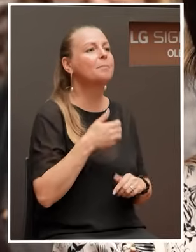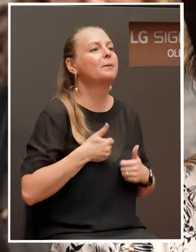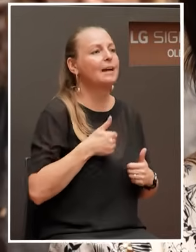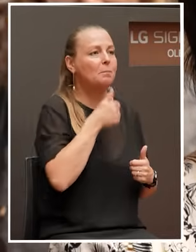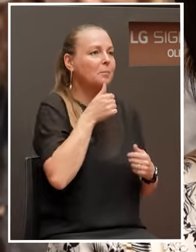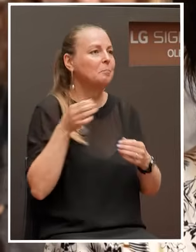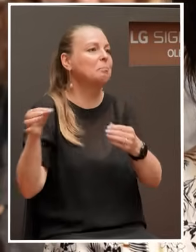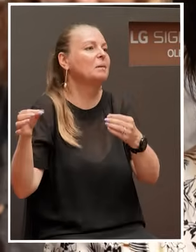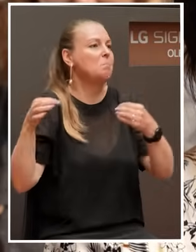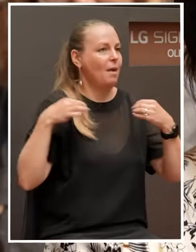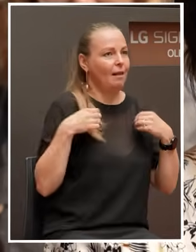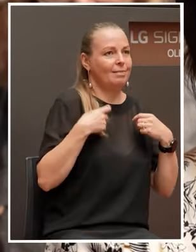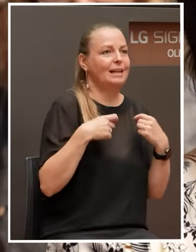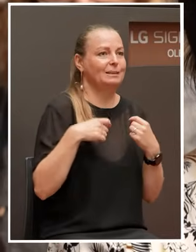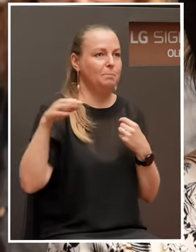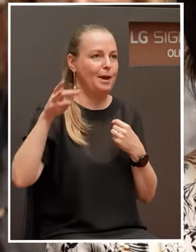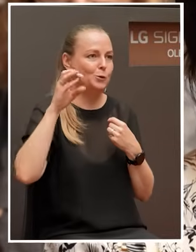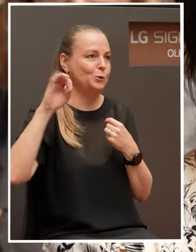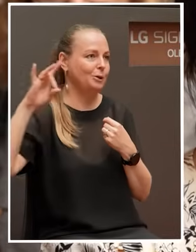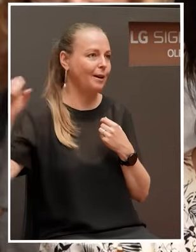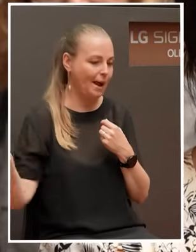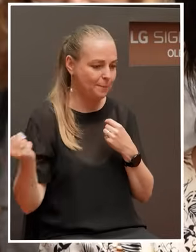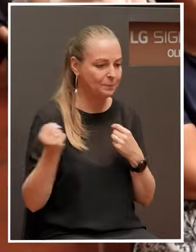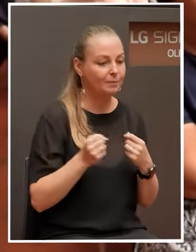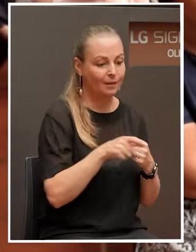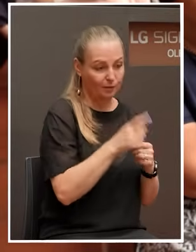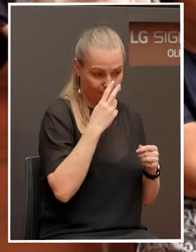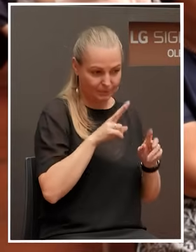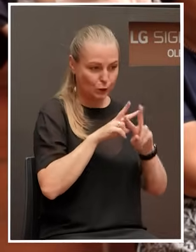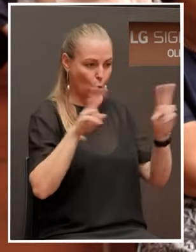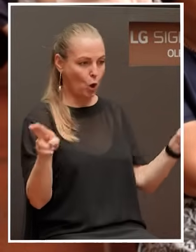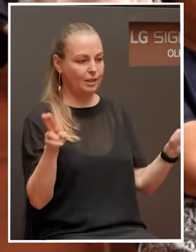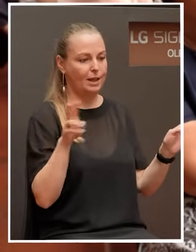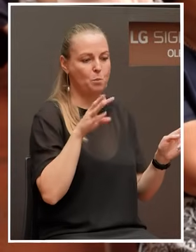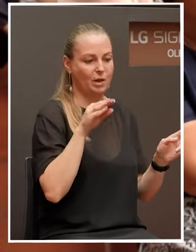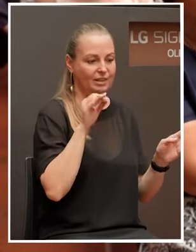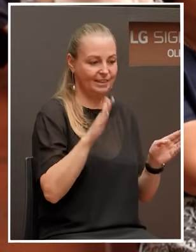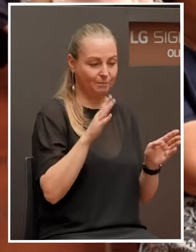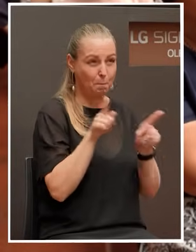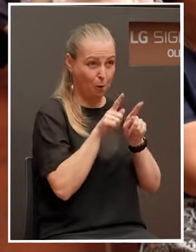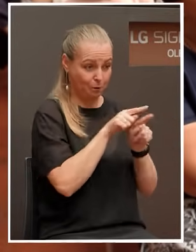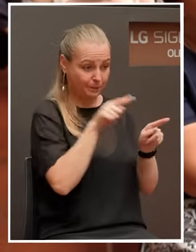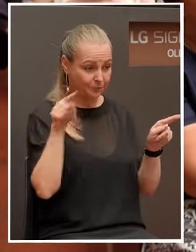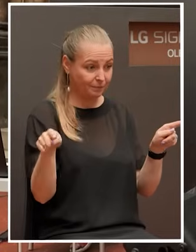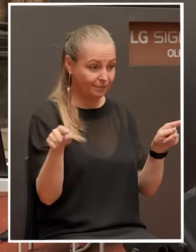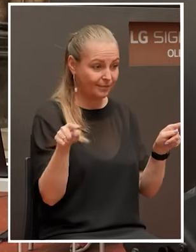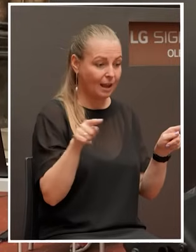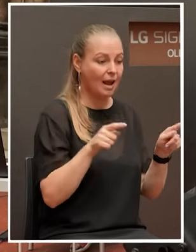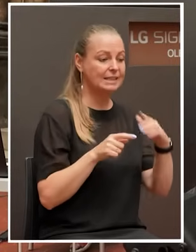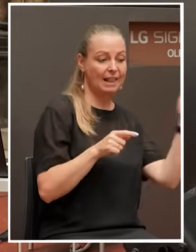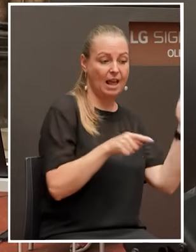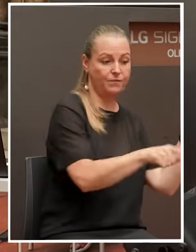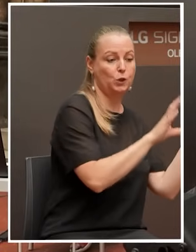этому. А с другой стороны, вот сходные мотивы, да, вот слева это Гранкан